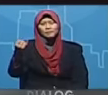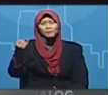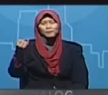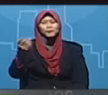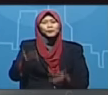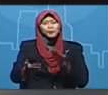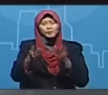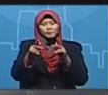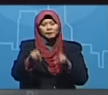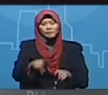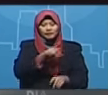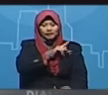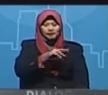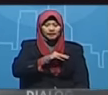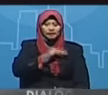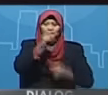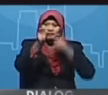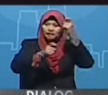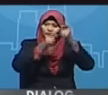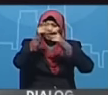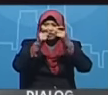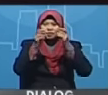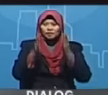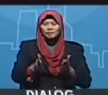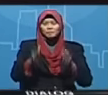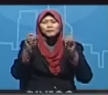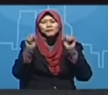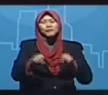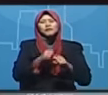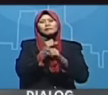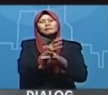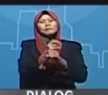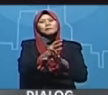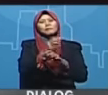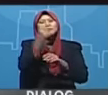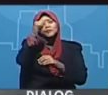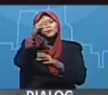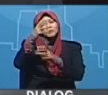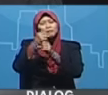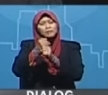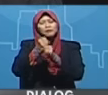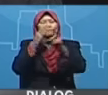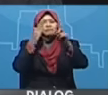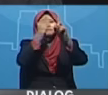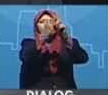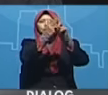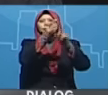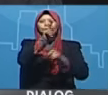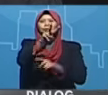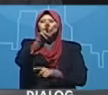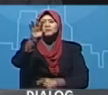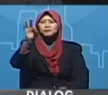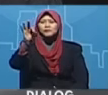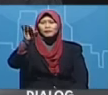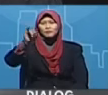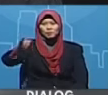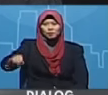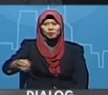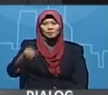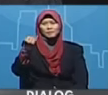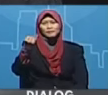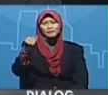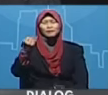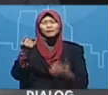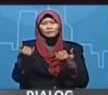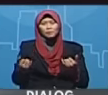pihak Kementerian Pelancongan malah dengan Tourism Malaysia sendiri berupaya untuk mencapai sasaran 29 juta. Baik, apapun, sebelum kita melihat sekali lagi